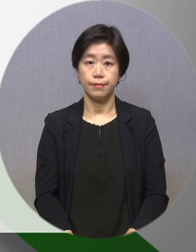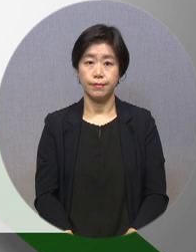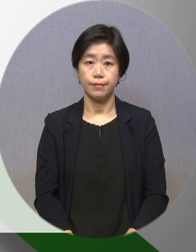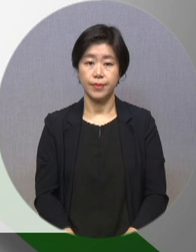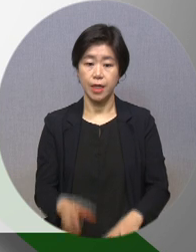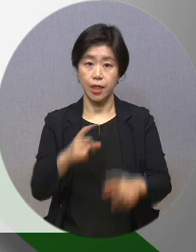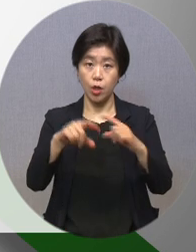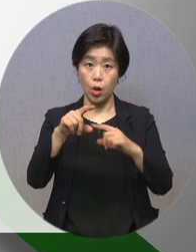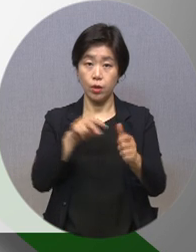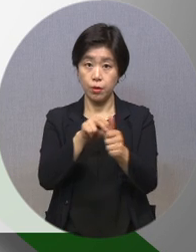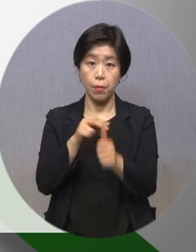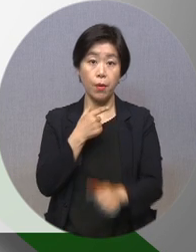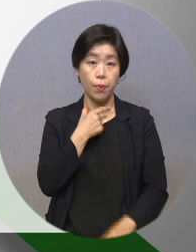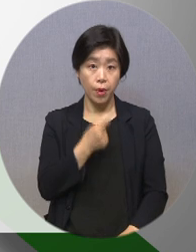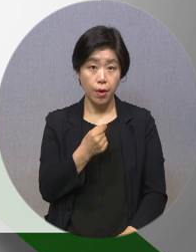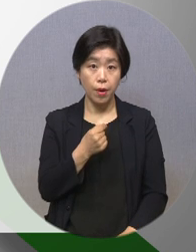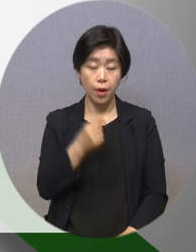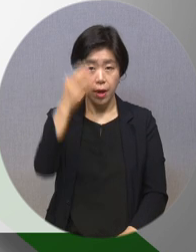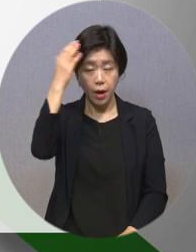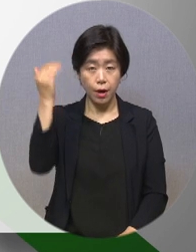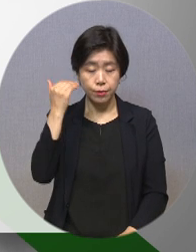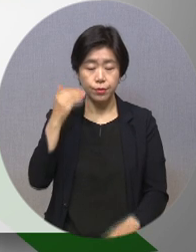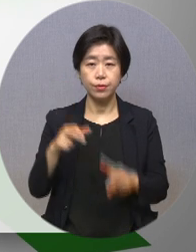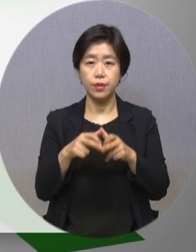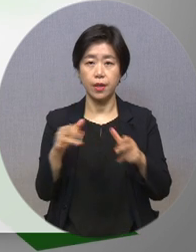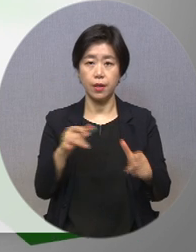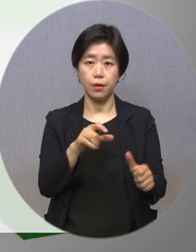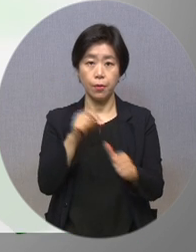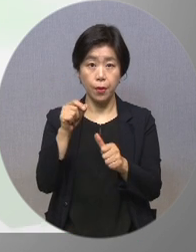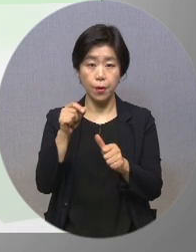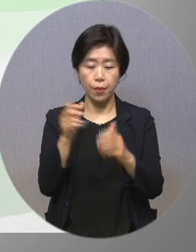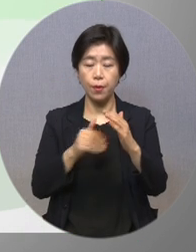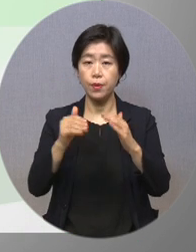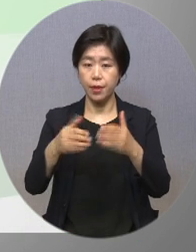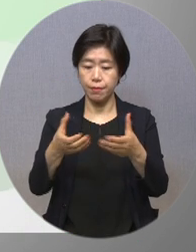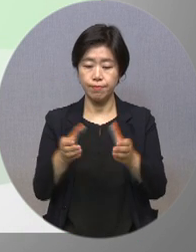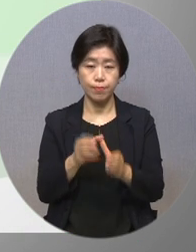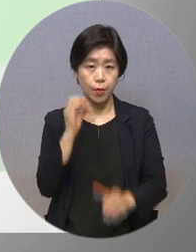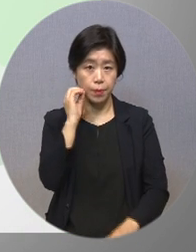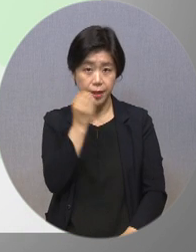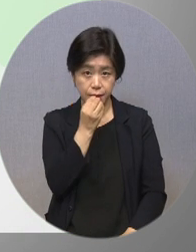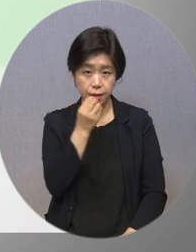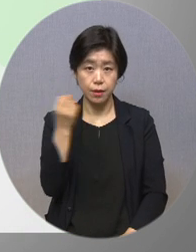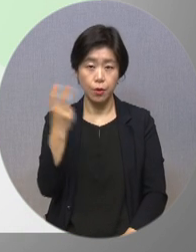더 자세한 입사 지원과 문의 사항은 한국장애인고용공단 누리집이나